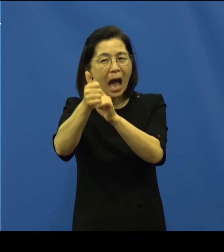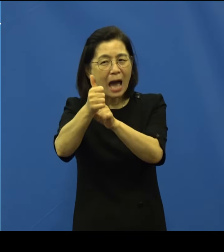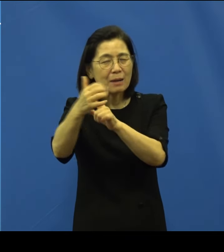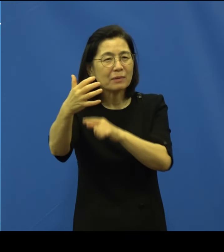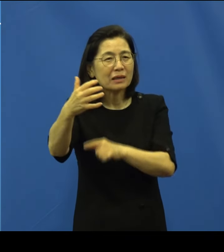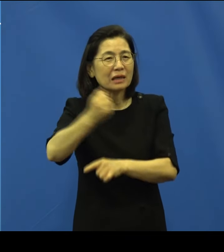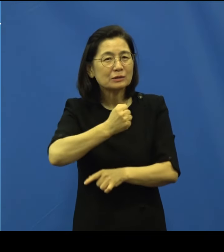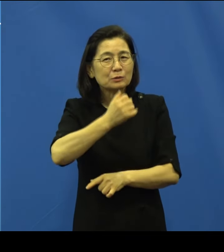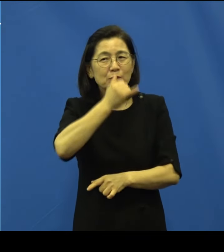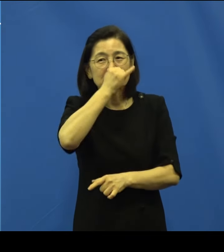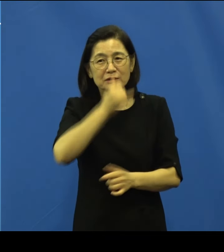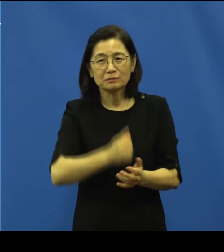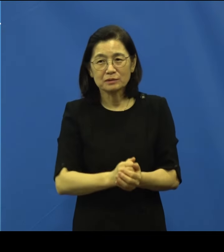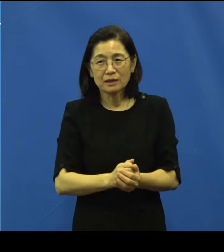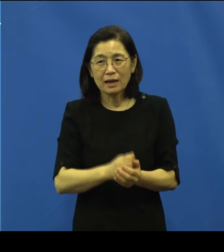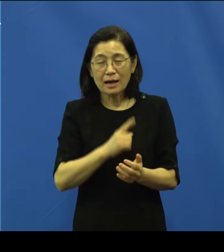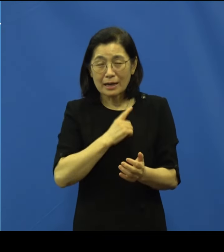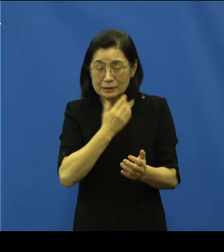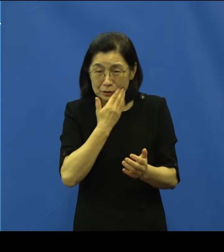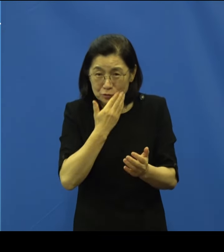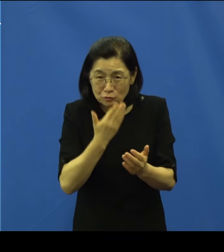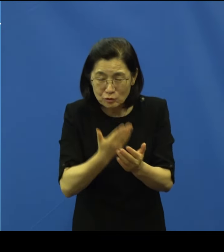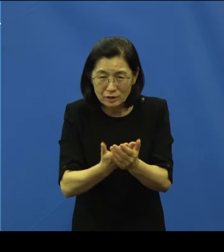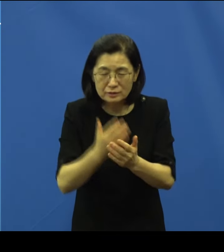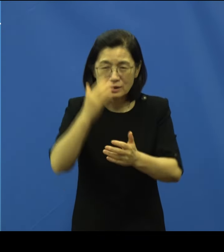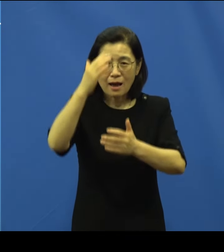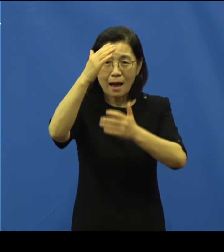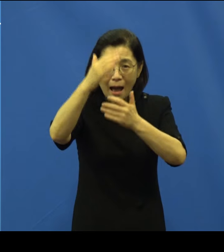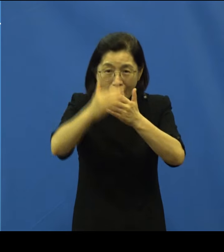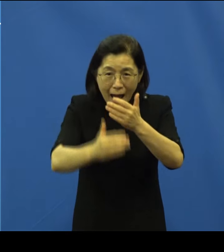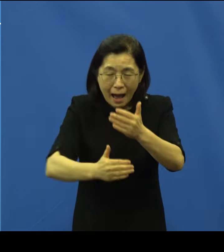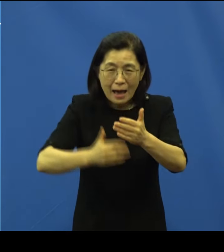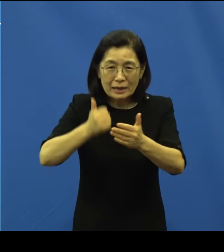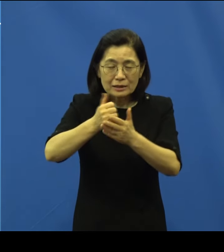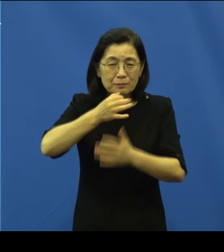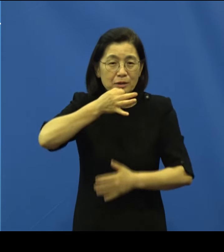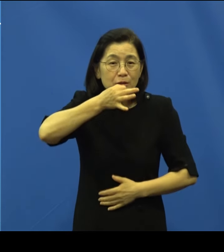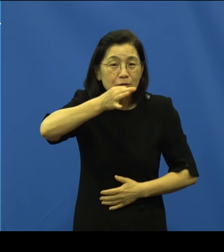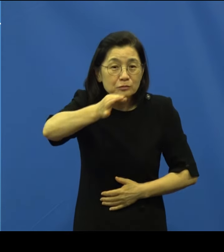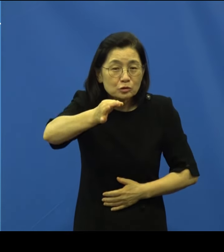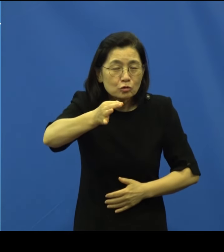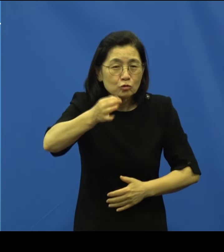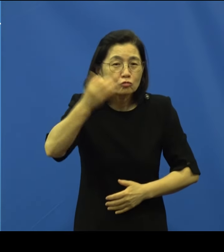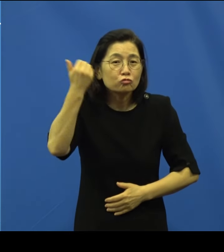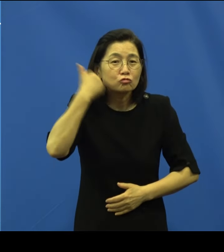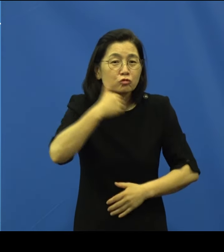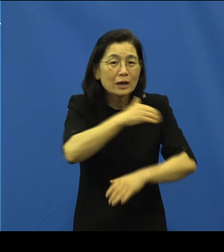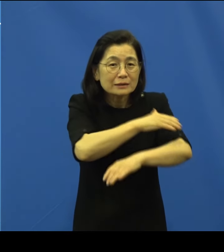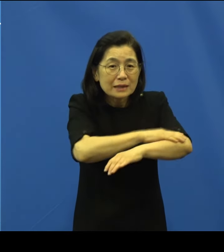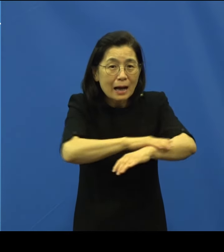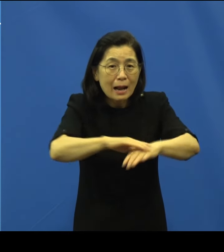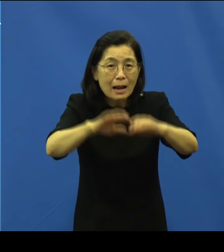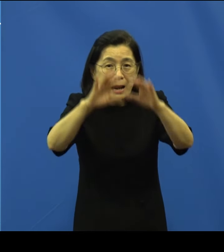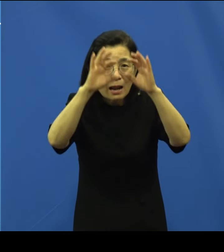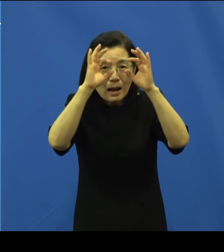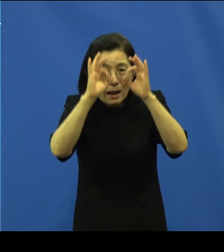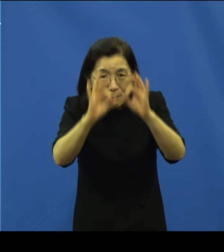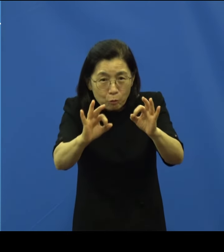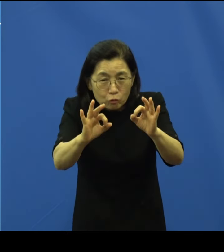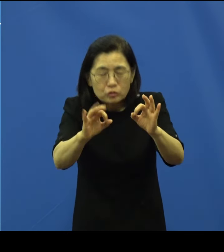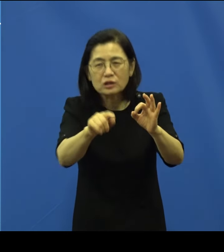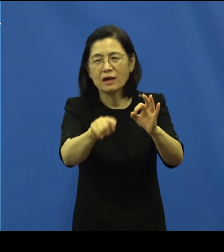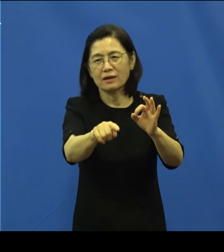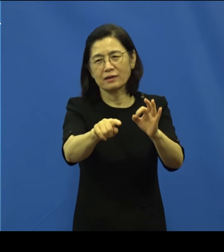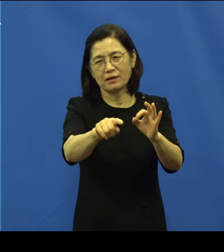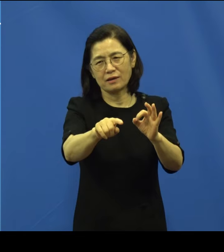음성을 가장 듣는 자인가요? 지금 누가 하나님의 인도를 가장 잘 받고 있는가? 예. 문제는